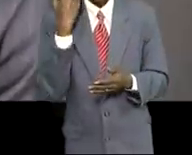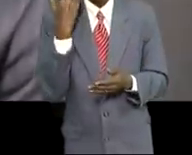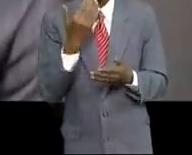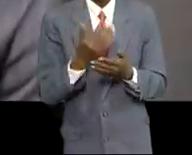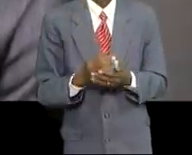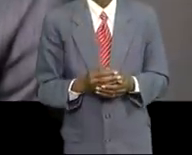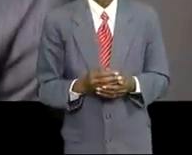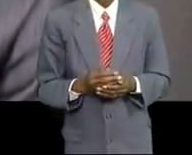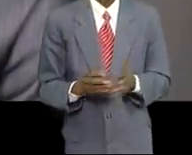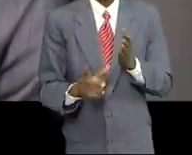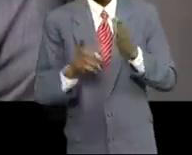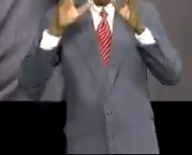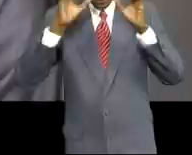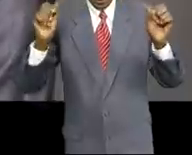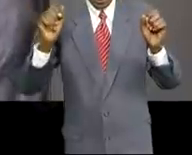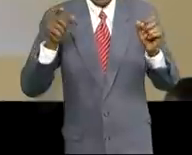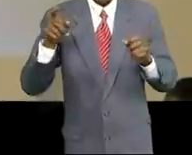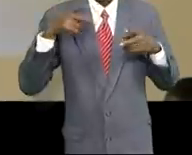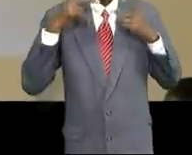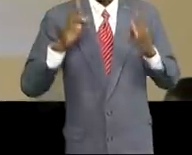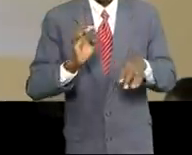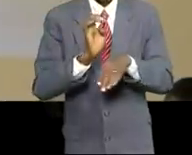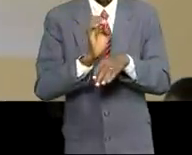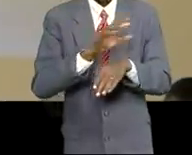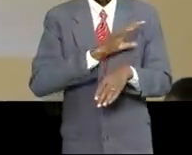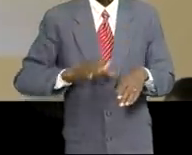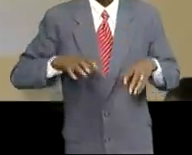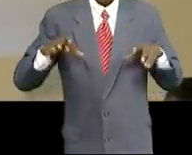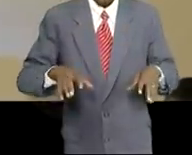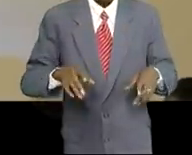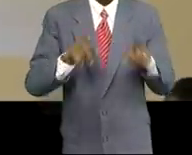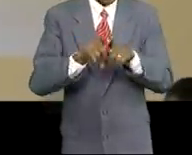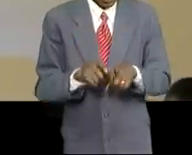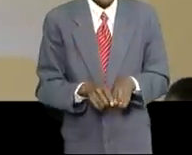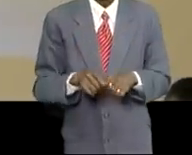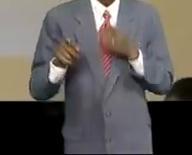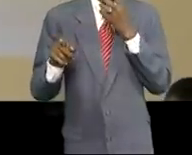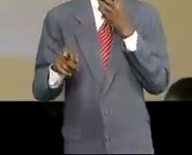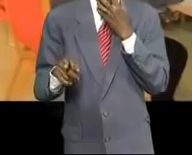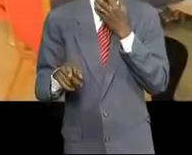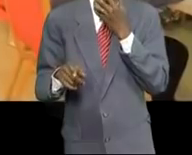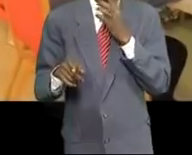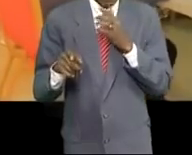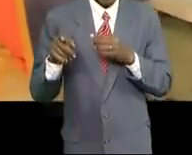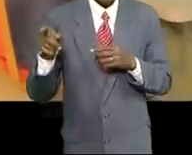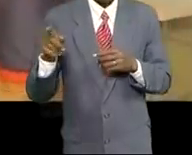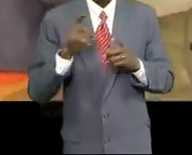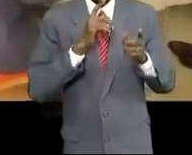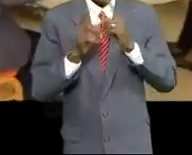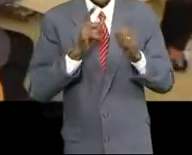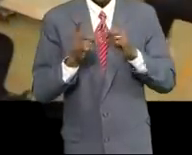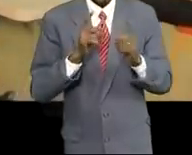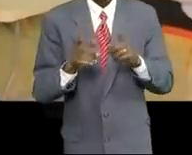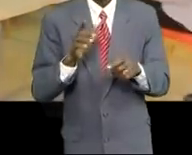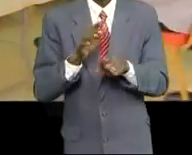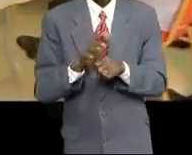du Christ au Congo, a comparé le rôle des points focaux à la fille esclave qui a donné au général syrien Naaman